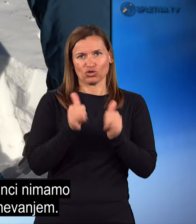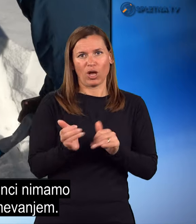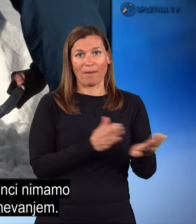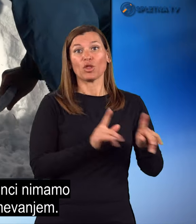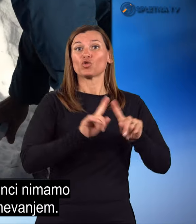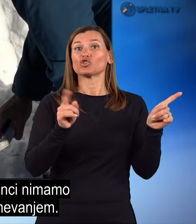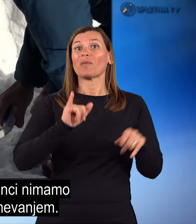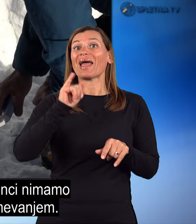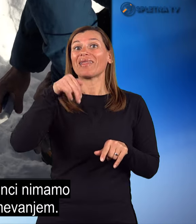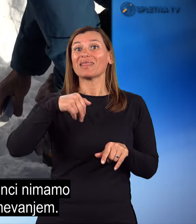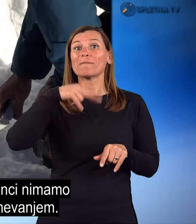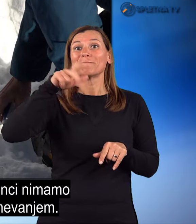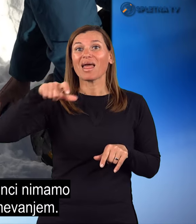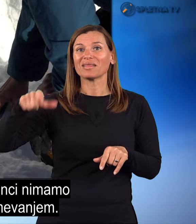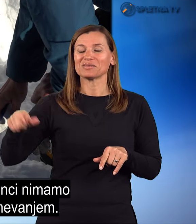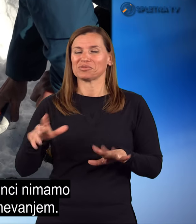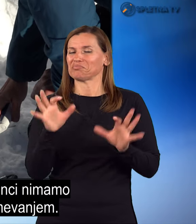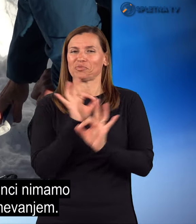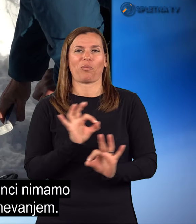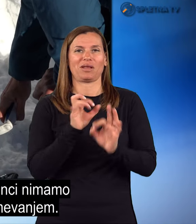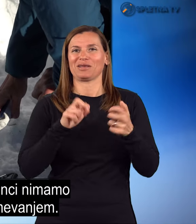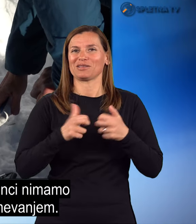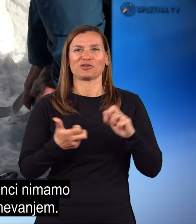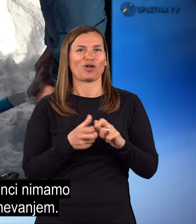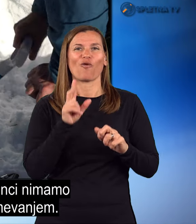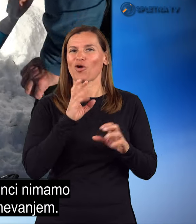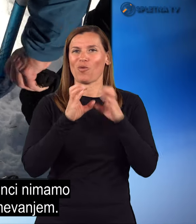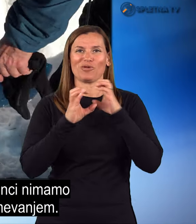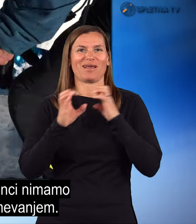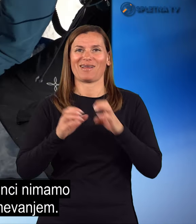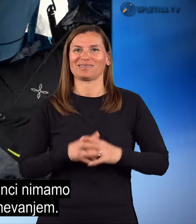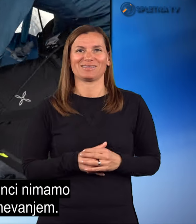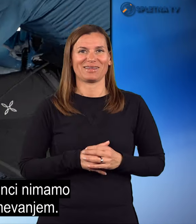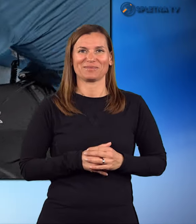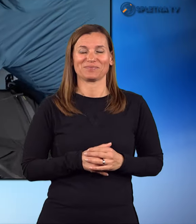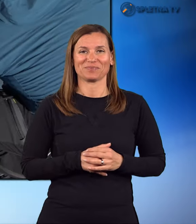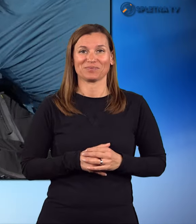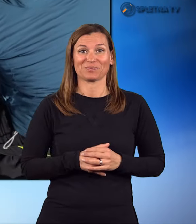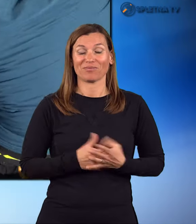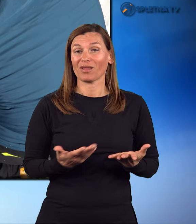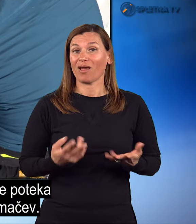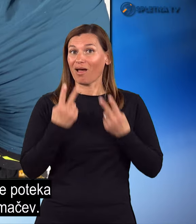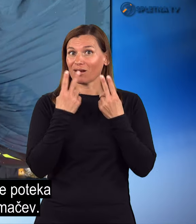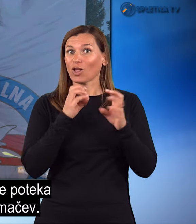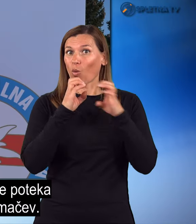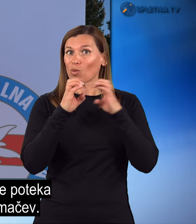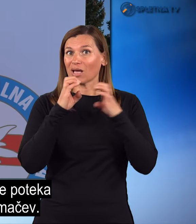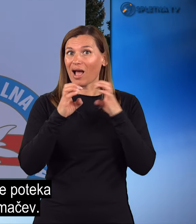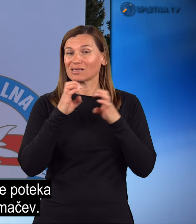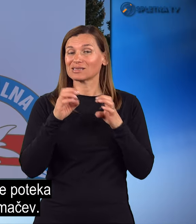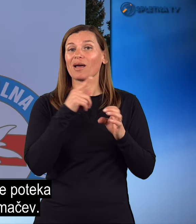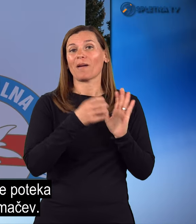Drugače pa in Planinci nimamo problemov z samo komunikacijo. Še zadnje vprašanje. Zdaj